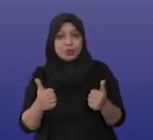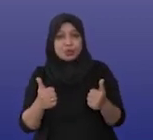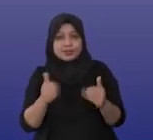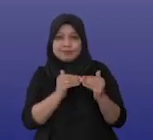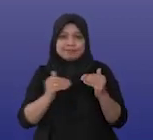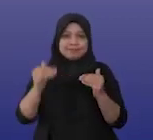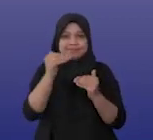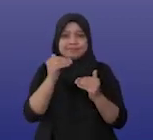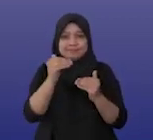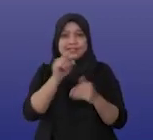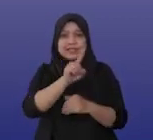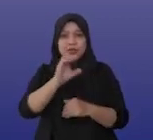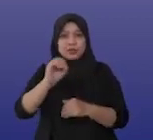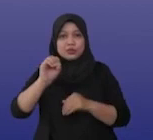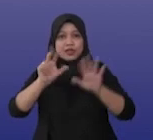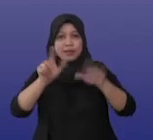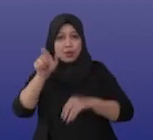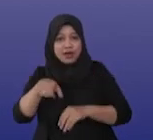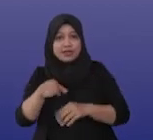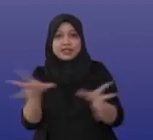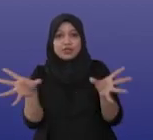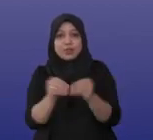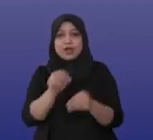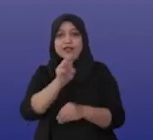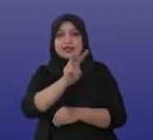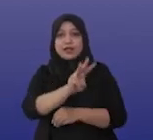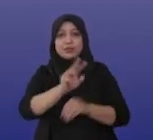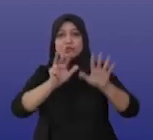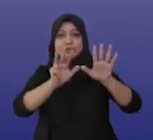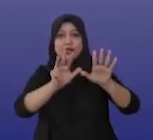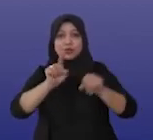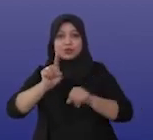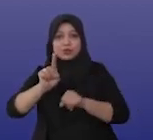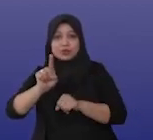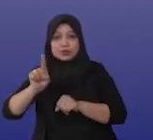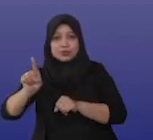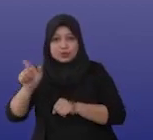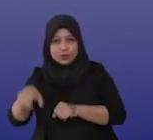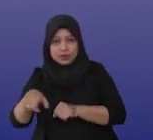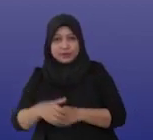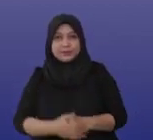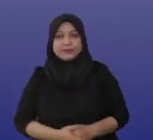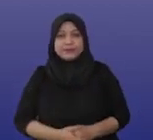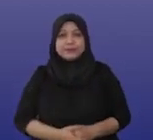meningkat 108 orang sehingga menjadi totalnya adalah 3911